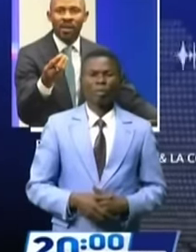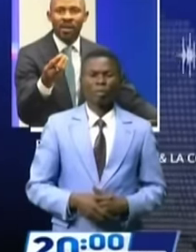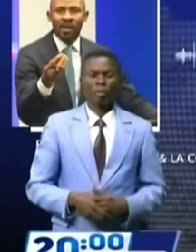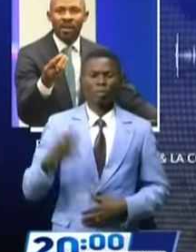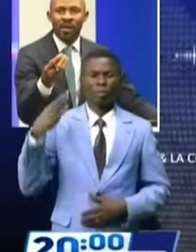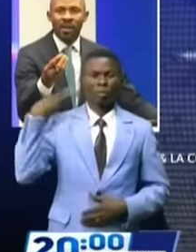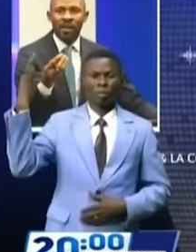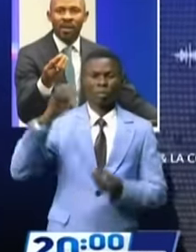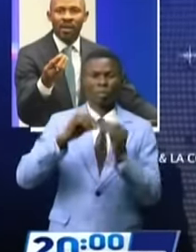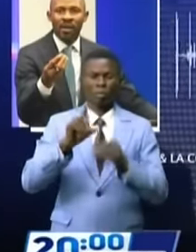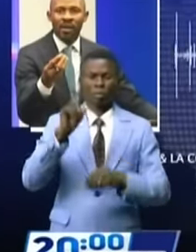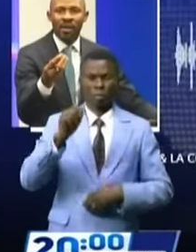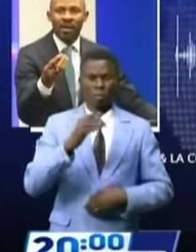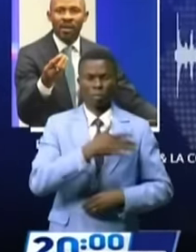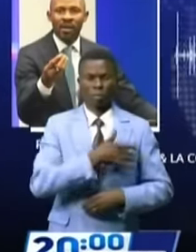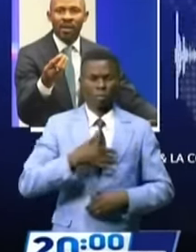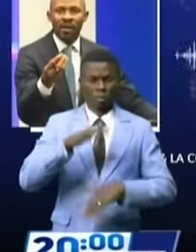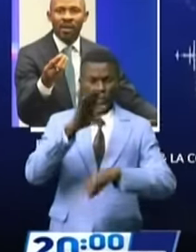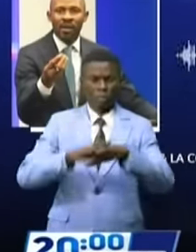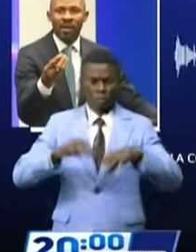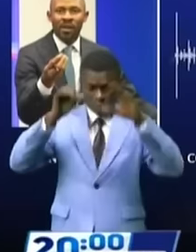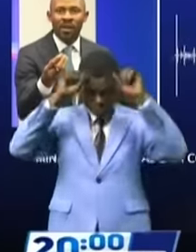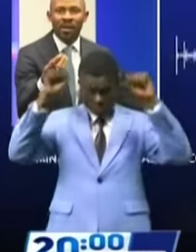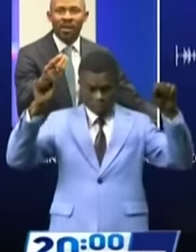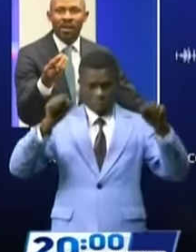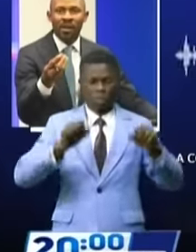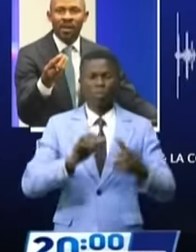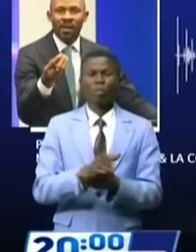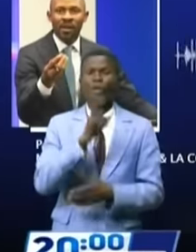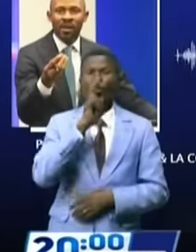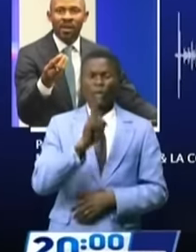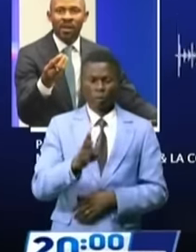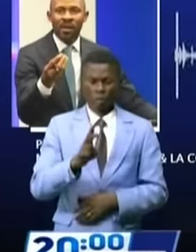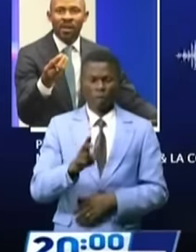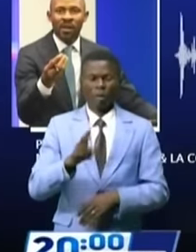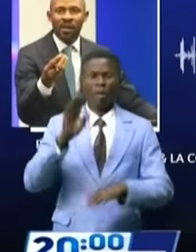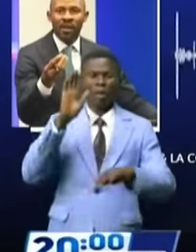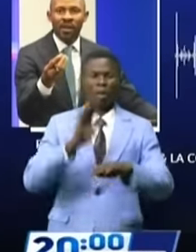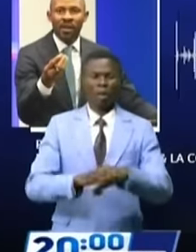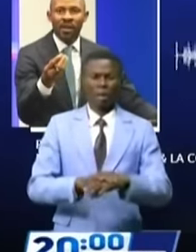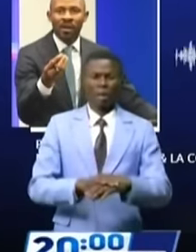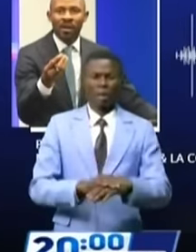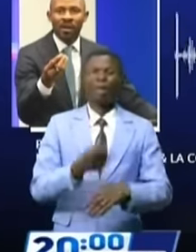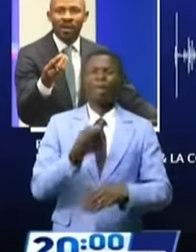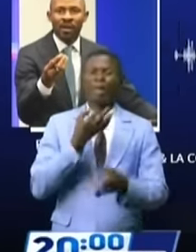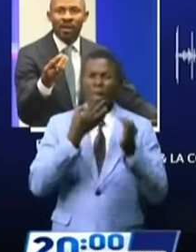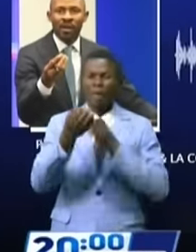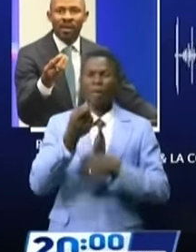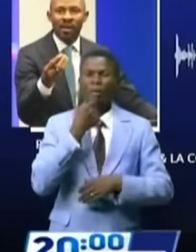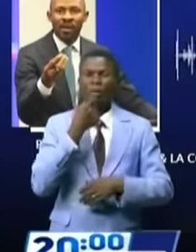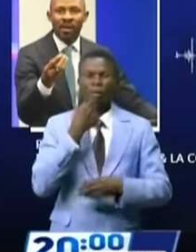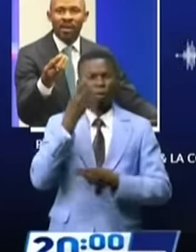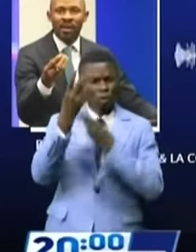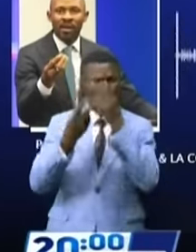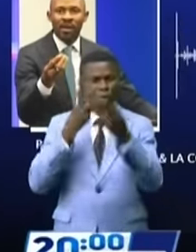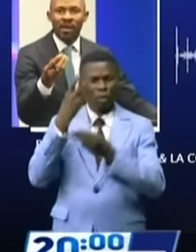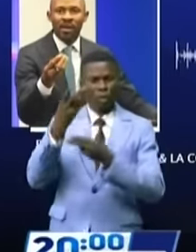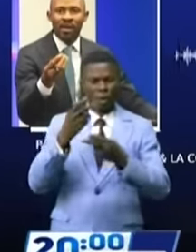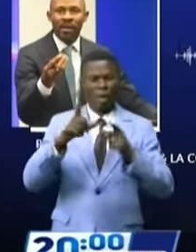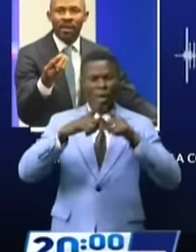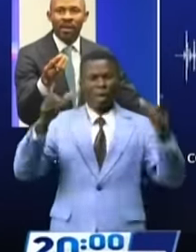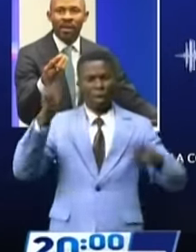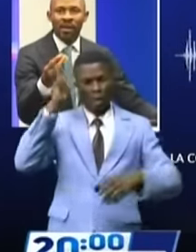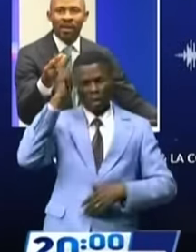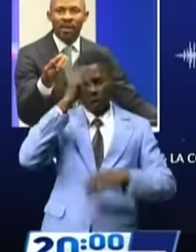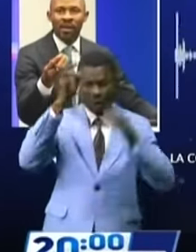candidat numéro 20, comme nous on l'appelle le président, a effectivement entamé à partir du mardi soir une tournée dans le Grand Katanga.